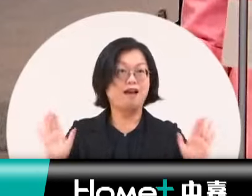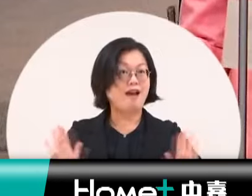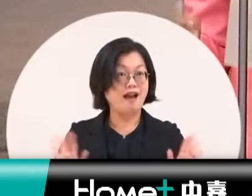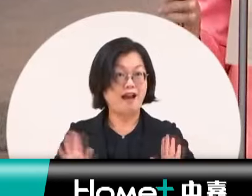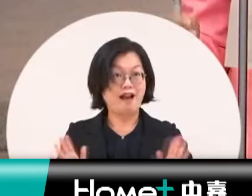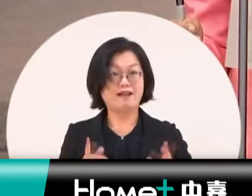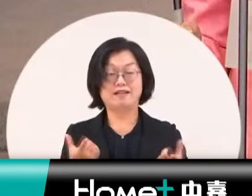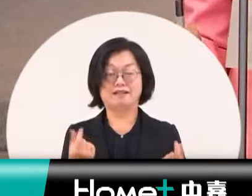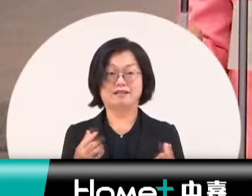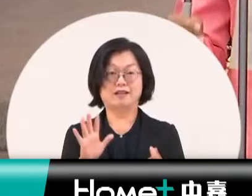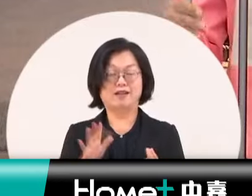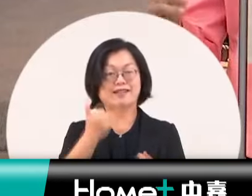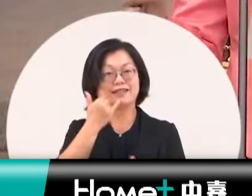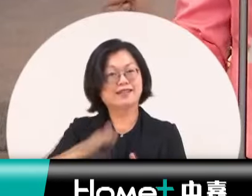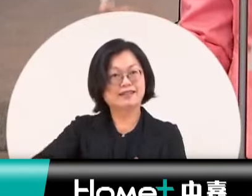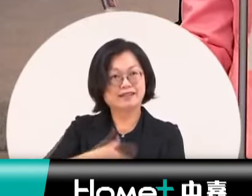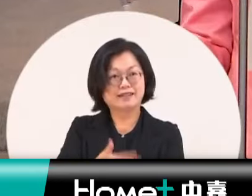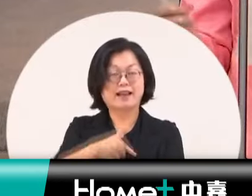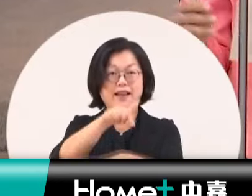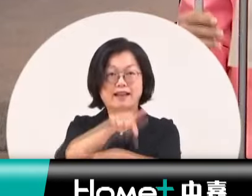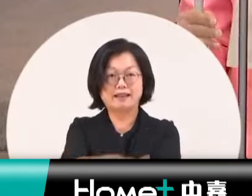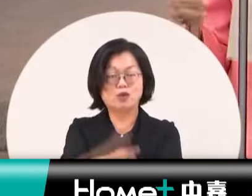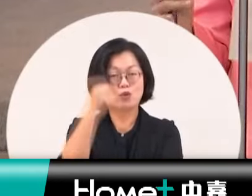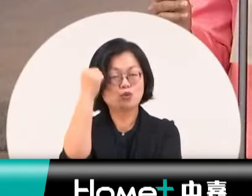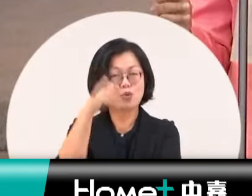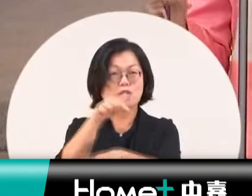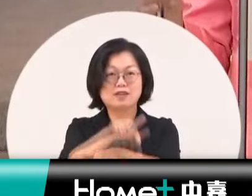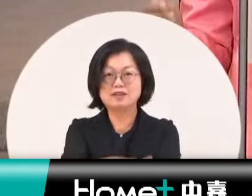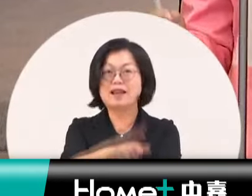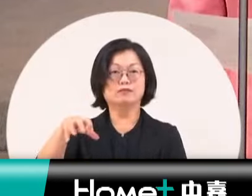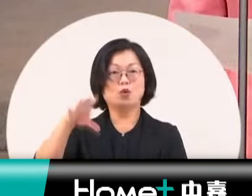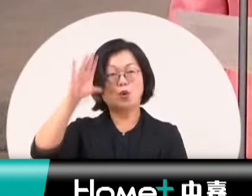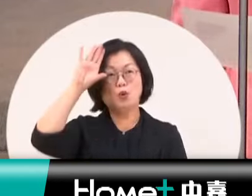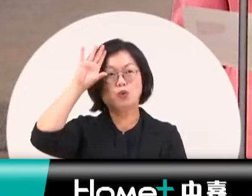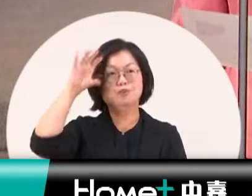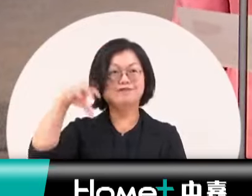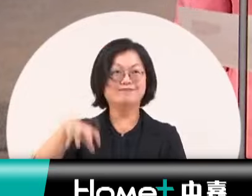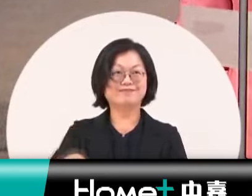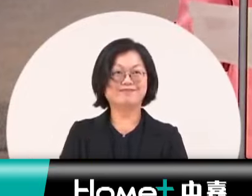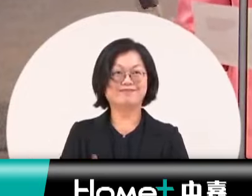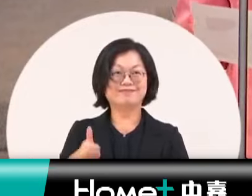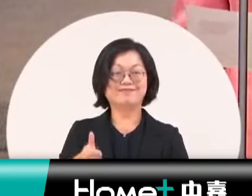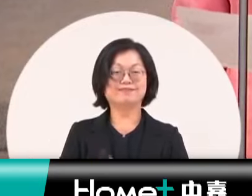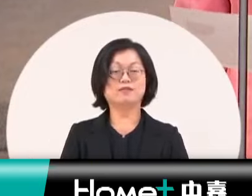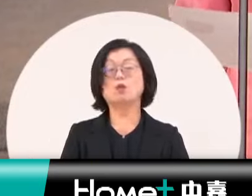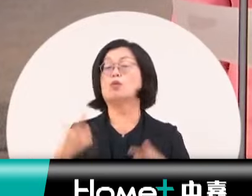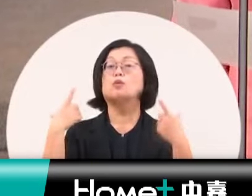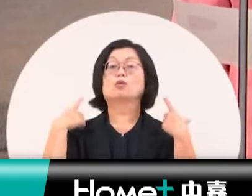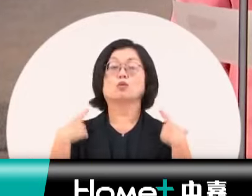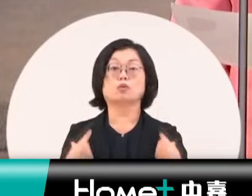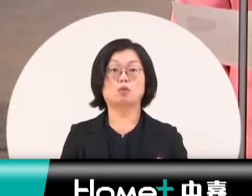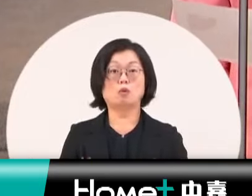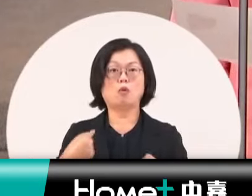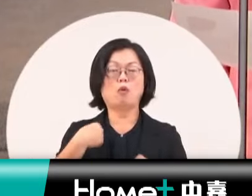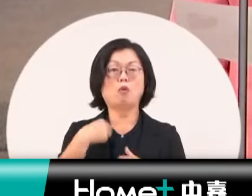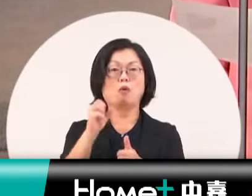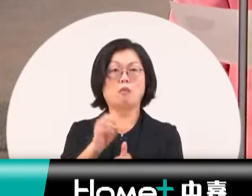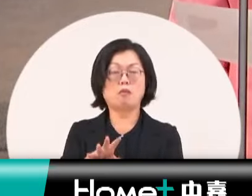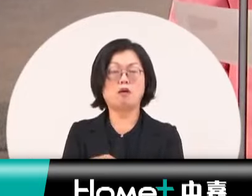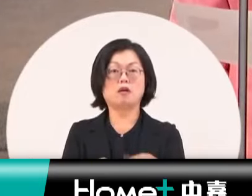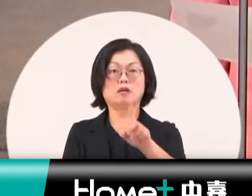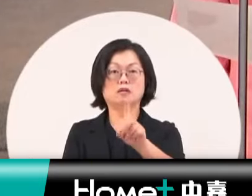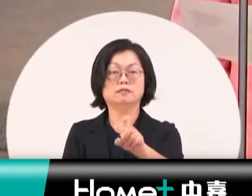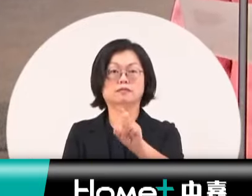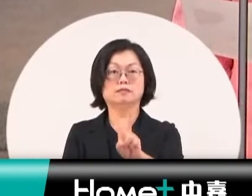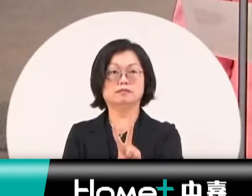供给我们南科这一些附近所有的小朋友来这边。我本来哈建议讲，伫迄咱12月25的